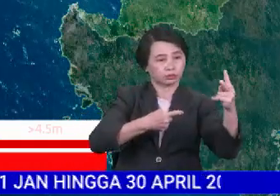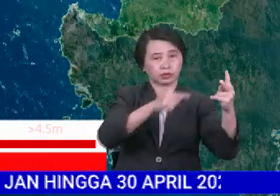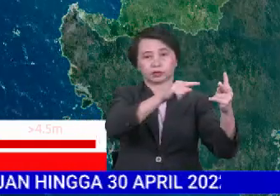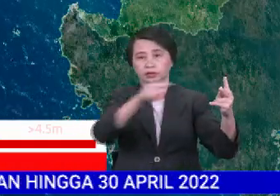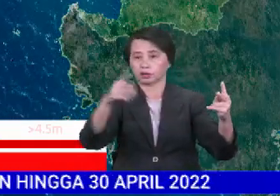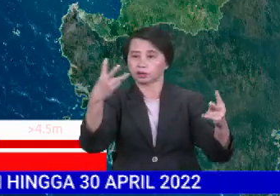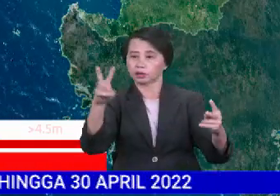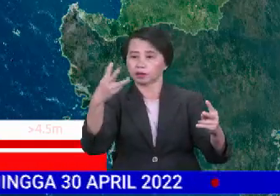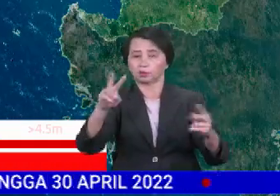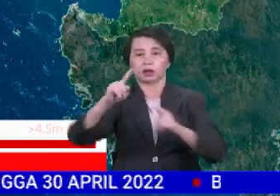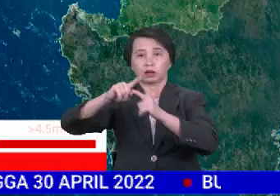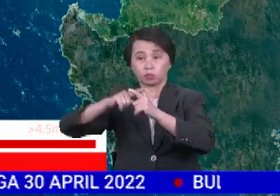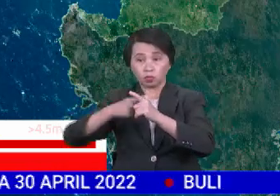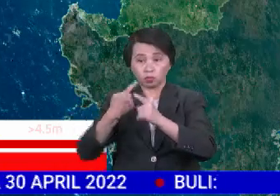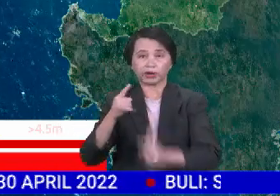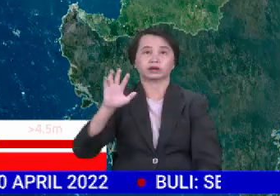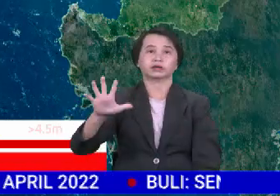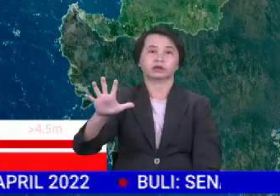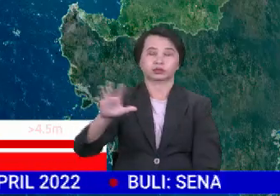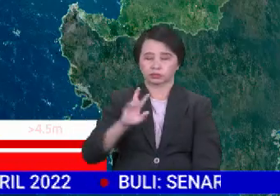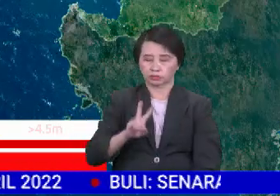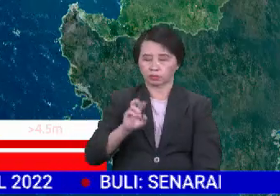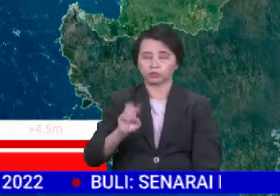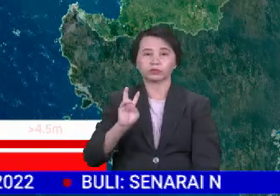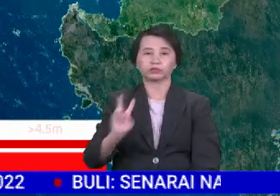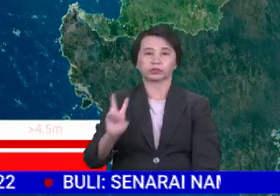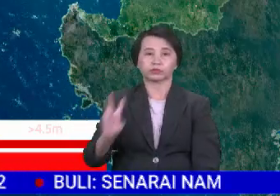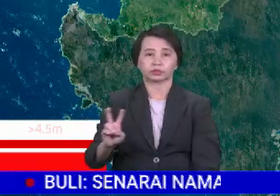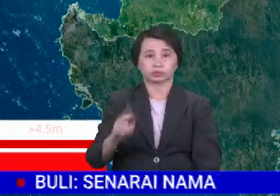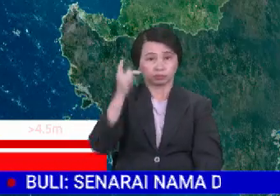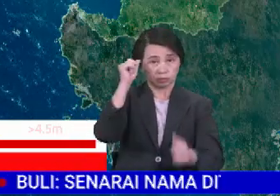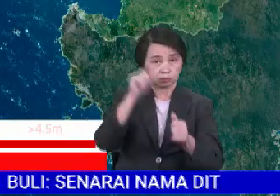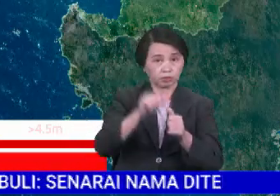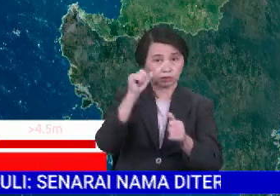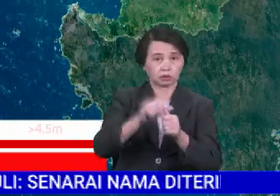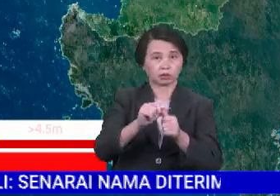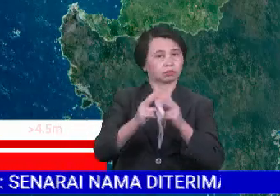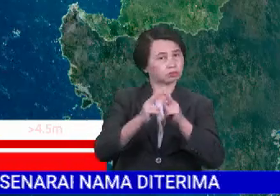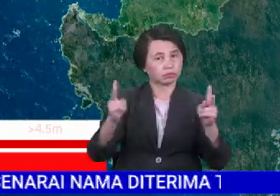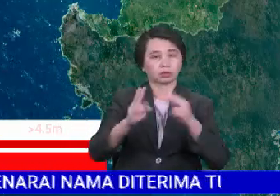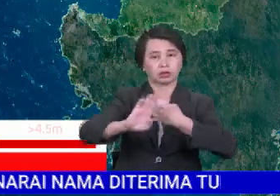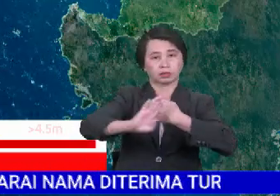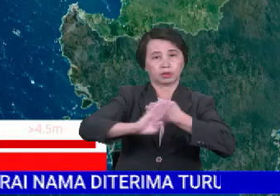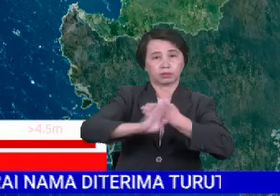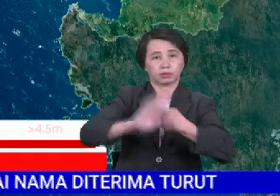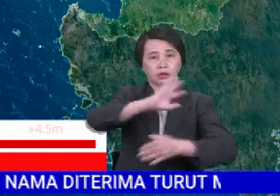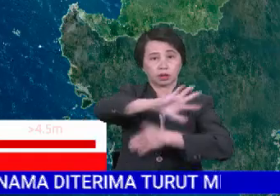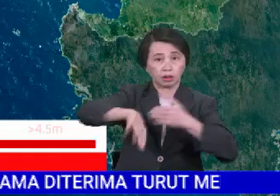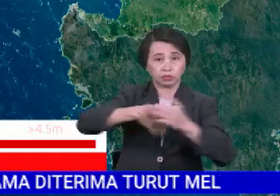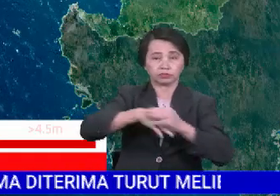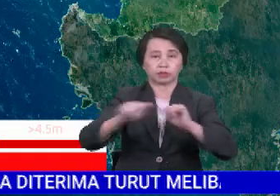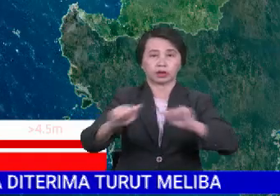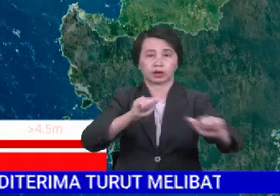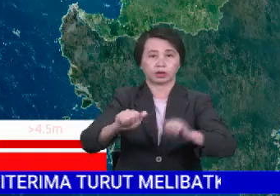sehingga 16 Mei 2022. Harus diingatkan bahawa keadaan ini amatlah berbahaya bagi kesemua